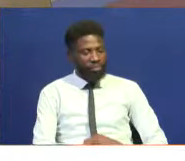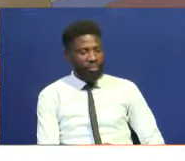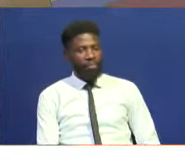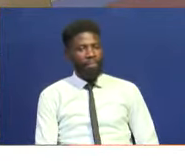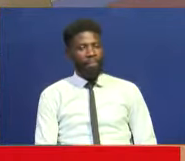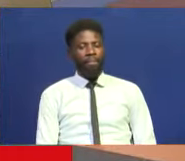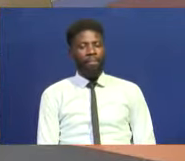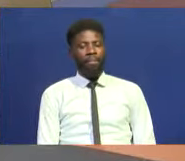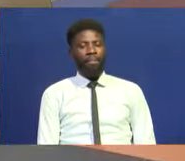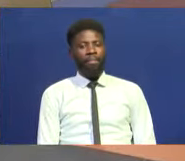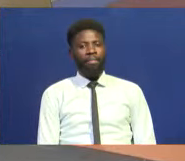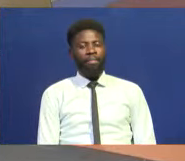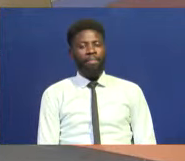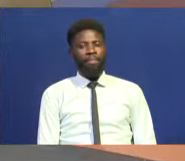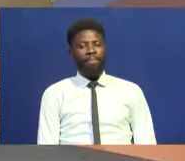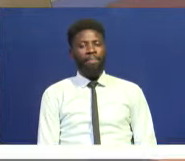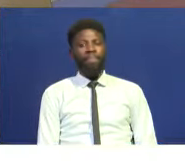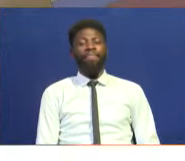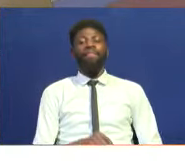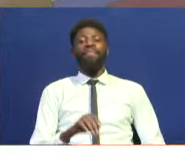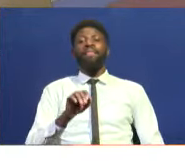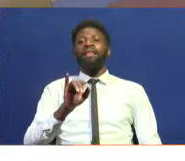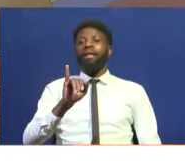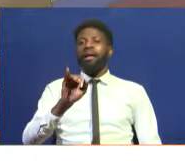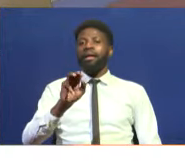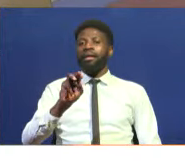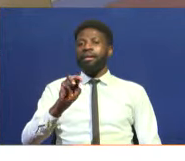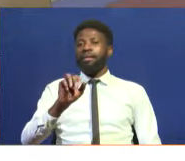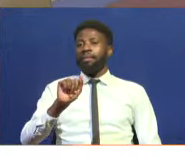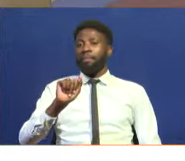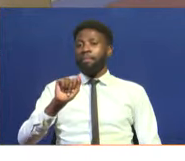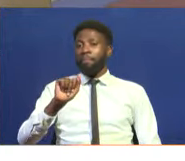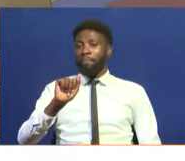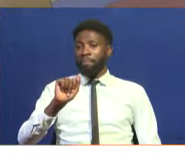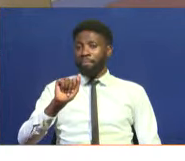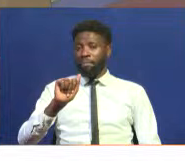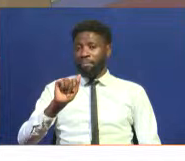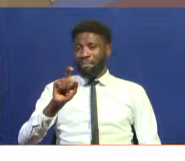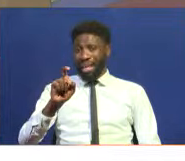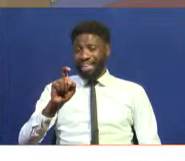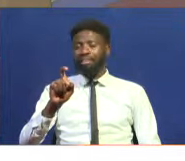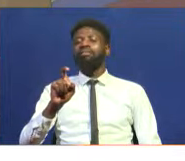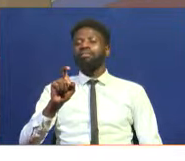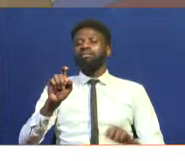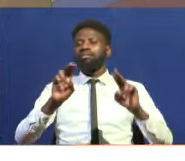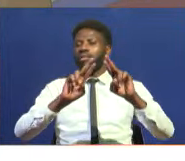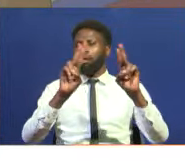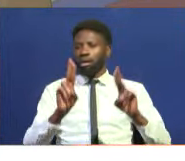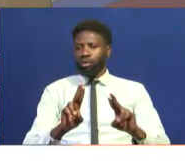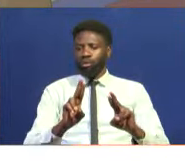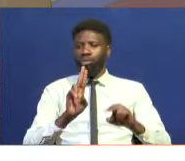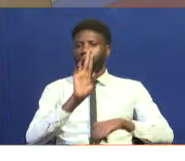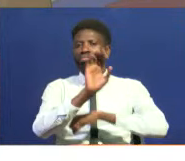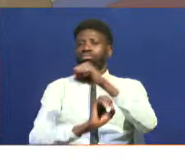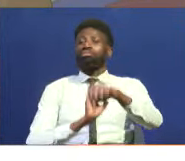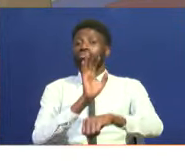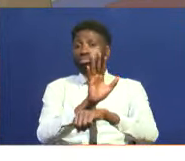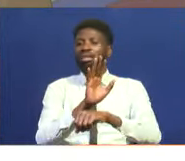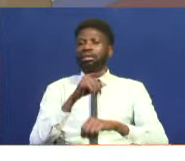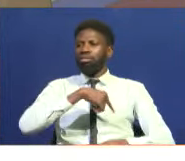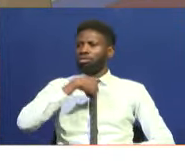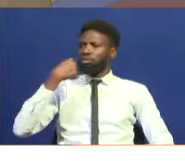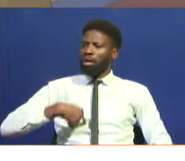Kampuni ya kimataifa ya sinema IMAX inaendelea kukua kwa kasi nchini China ikiwa na takriban kumbi